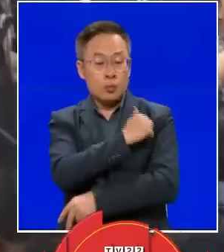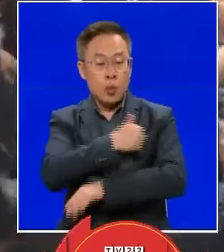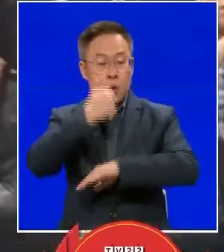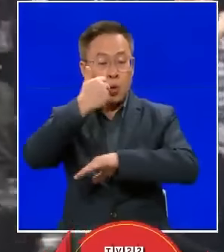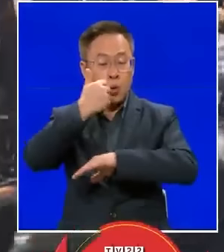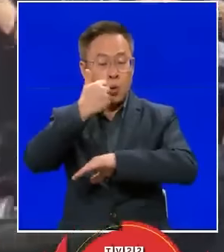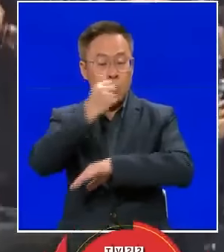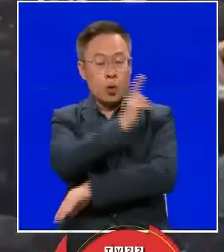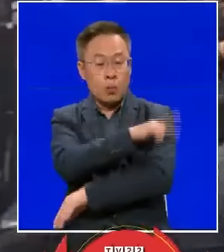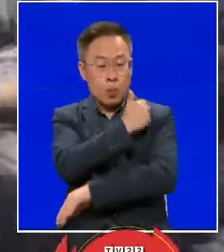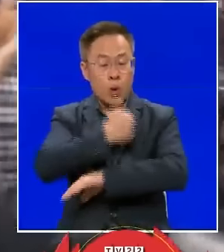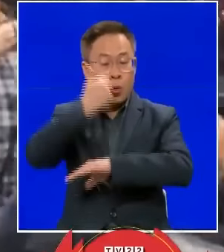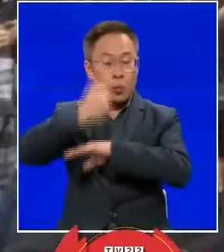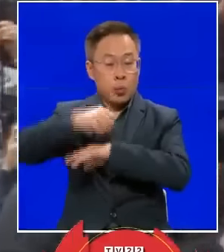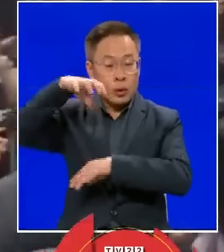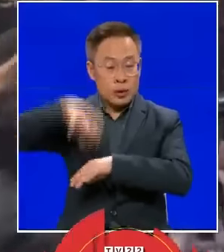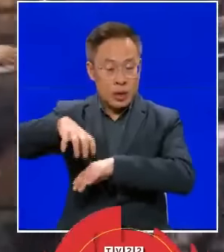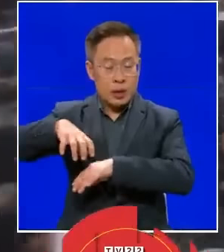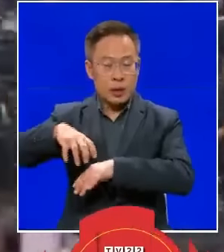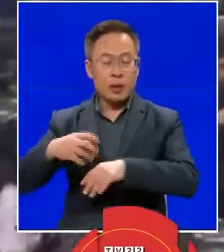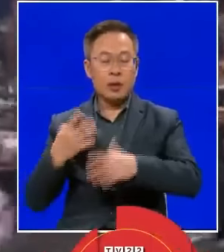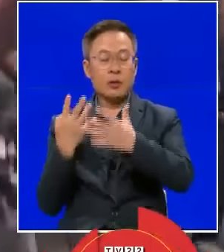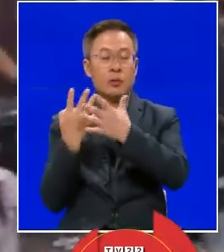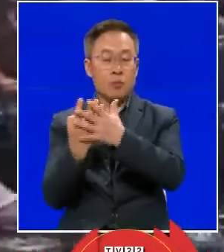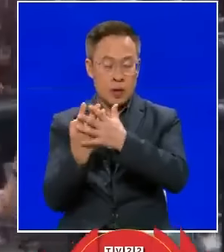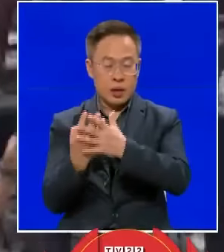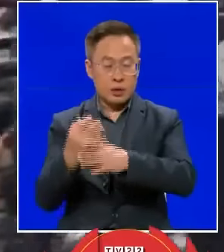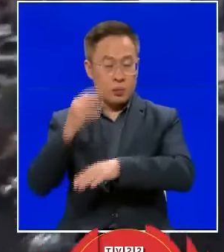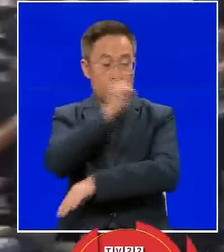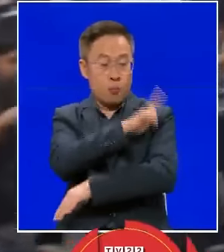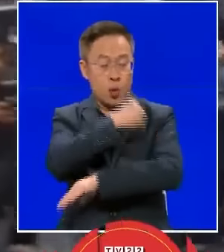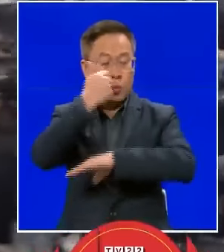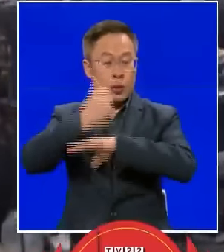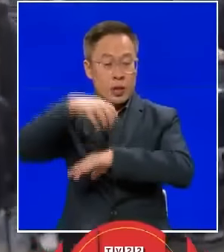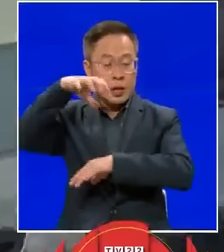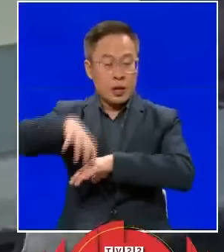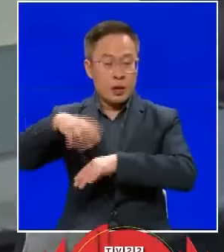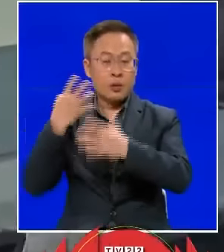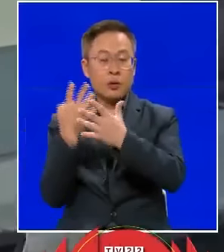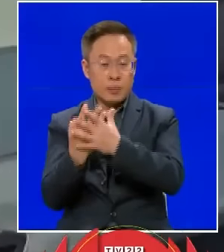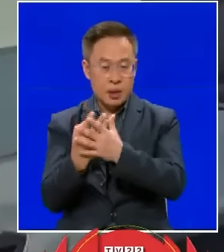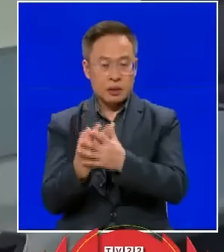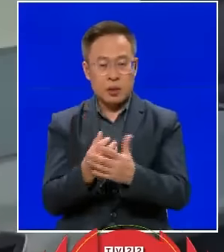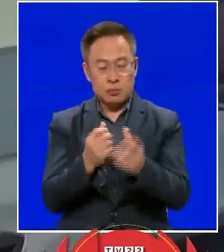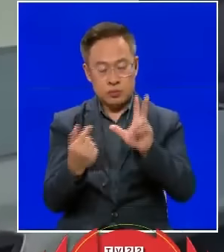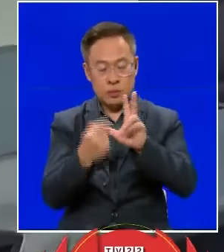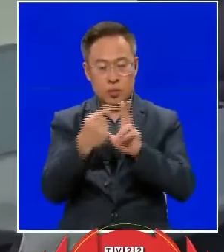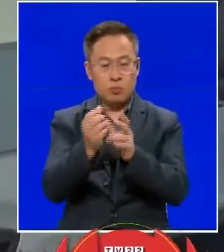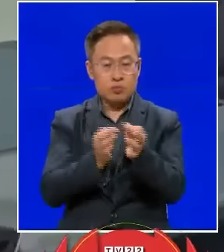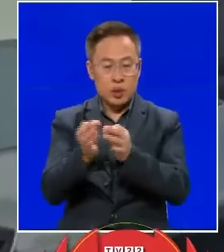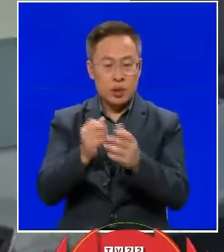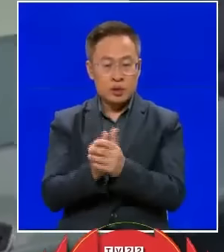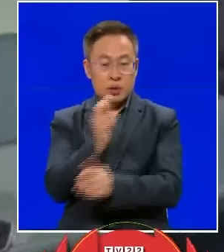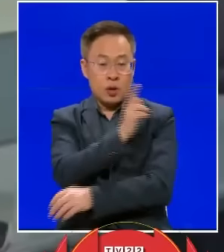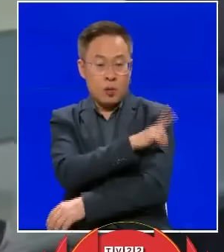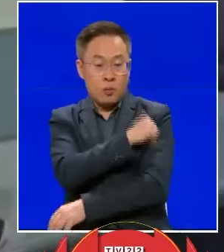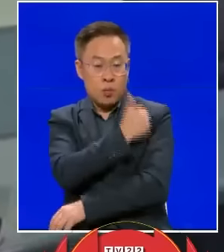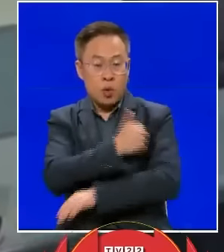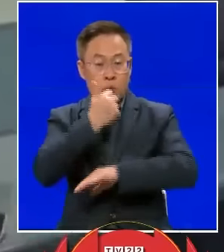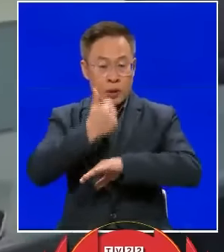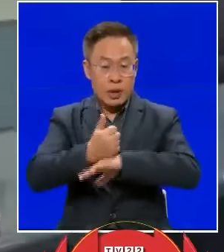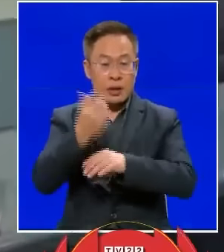ทันสะโรงพยาบาลราชทัณฑ์เข้าร่วมค่ะนายแพทย์พงพัฒผู้อำนวยการทันทสาโรงพยาบาลราชทันก็กลข่าบอกว่าเอ่อ